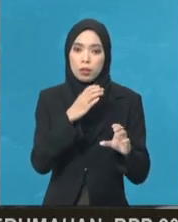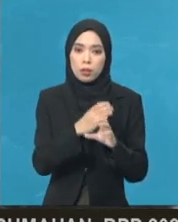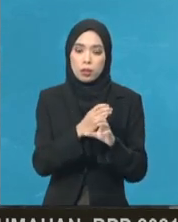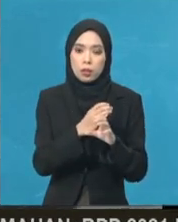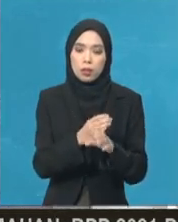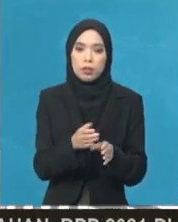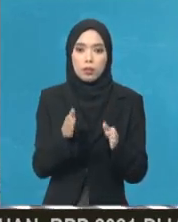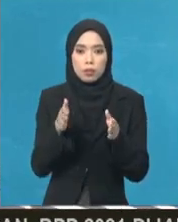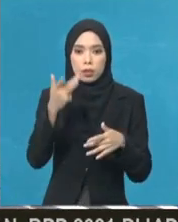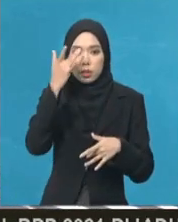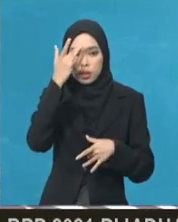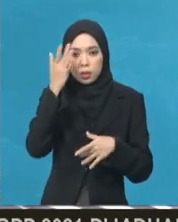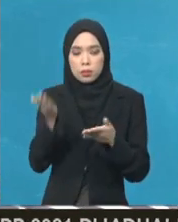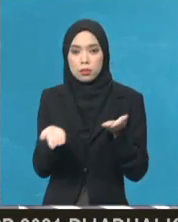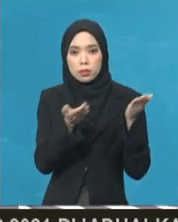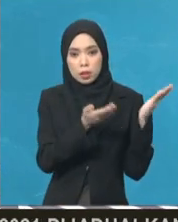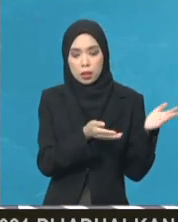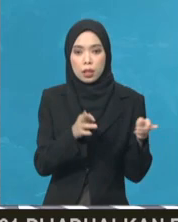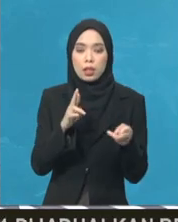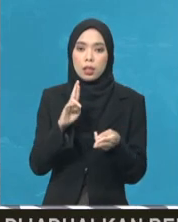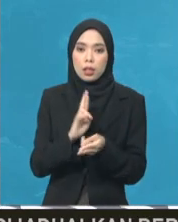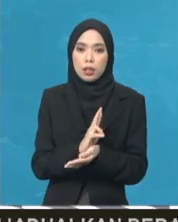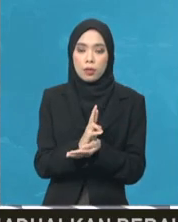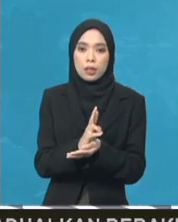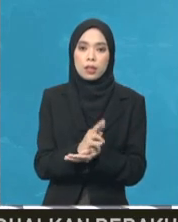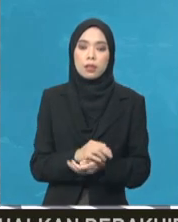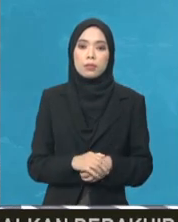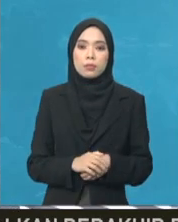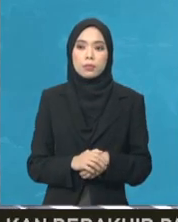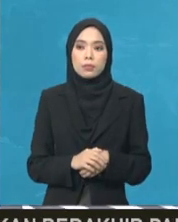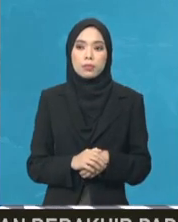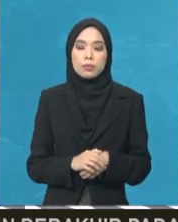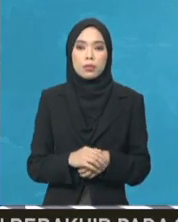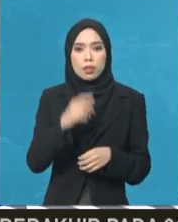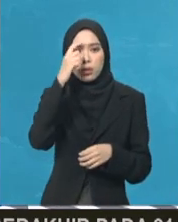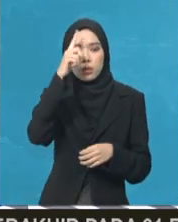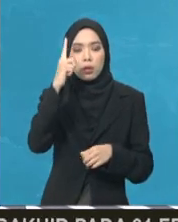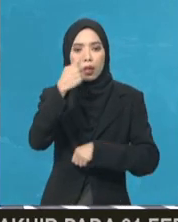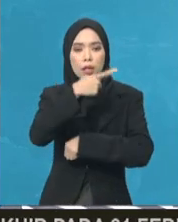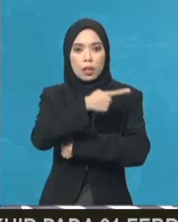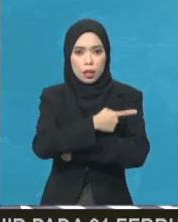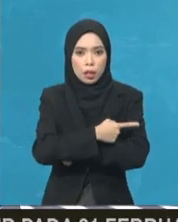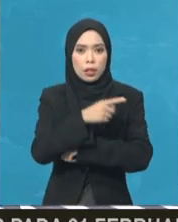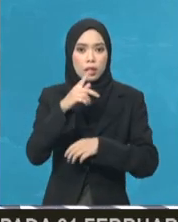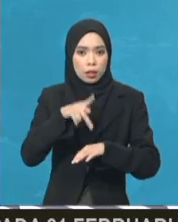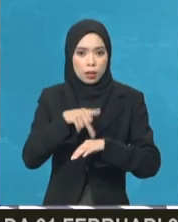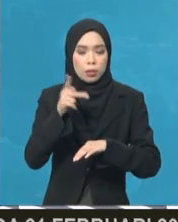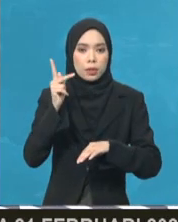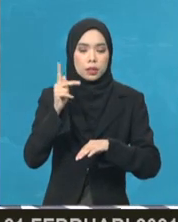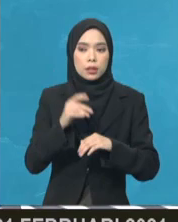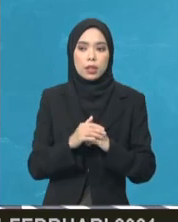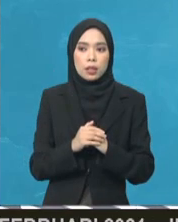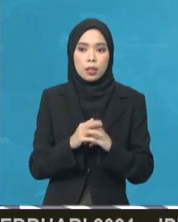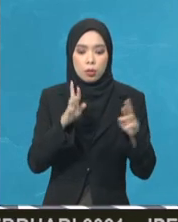perawatan lanjut untuk sambutan hari kebangsaan Adi hari kemuncak nya persiapan dan persediaan dari penghematan